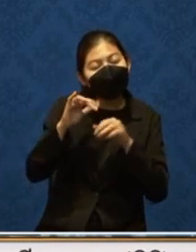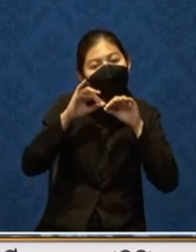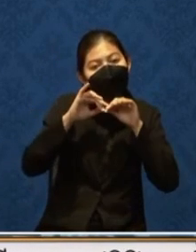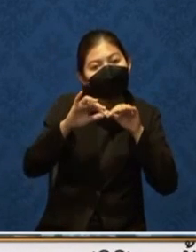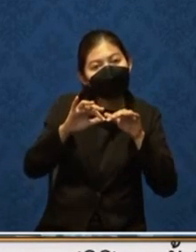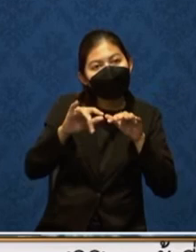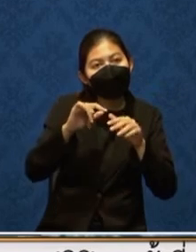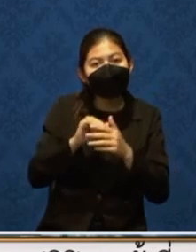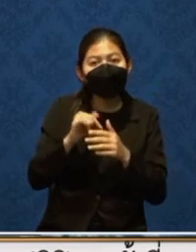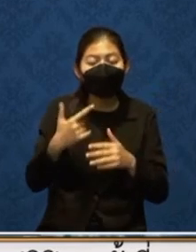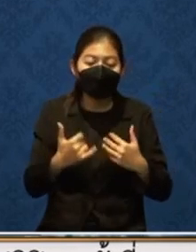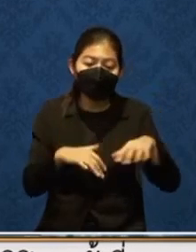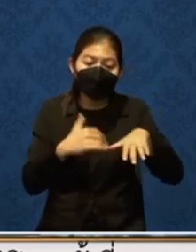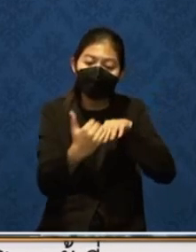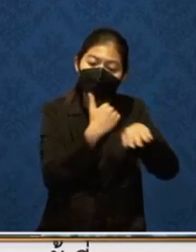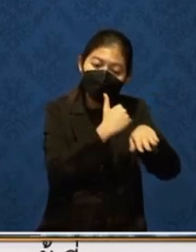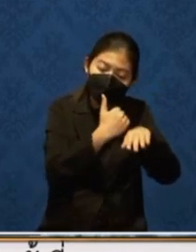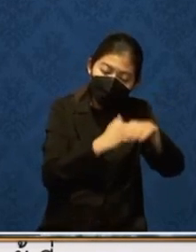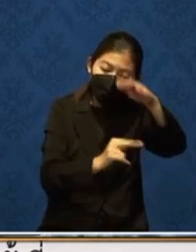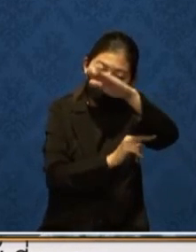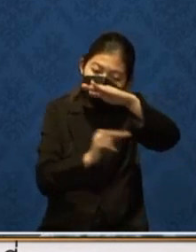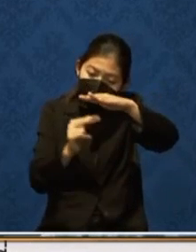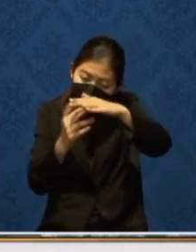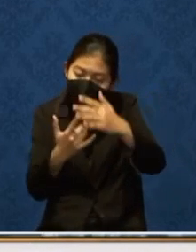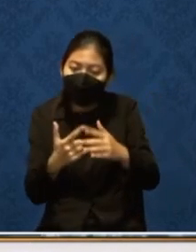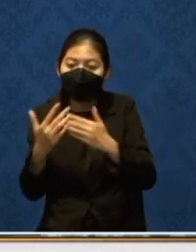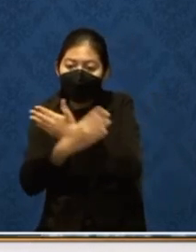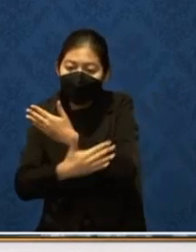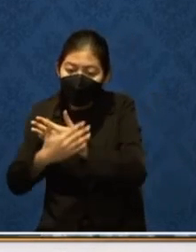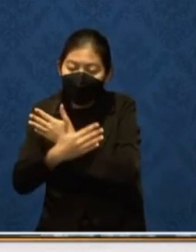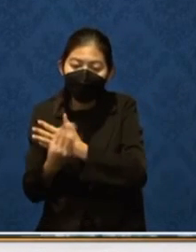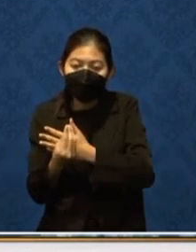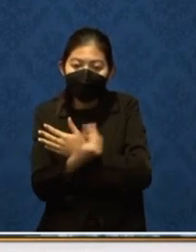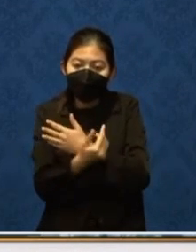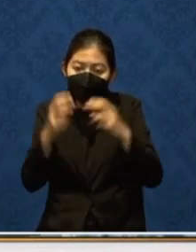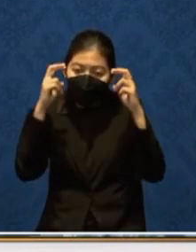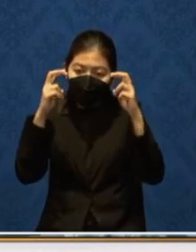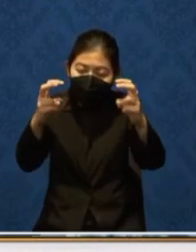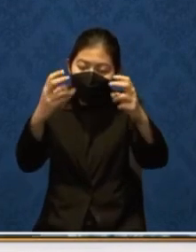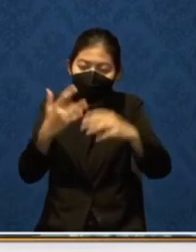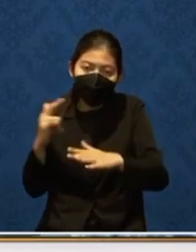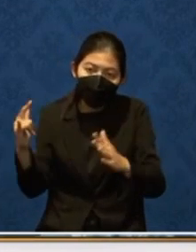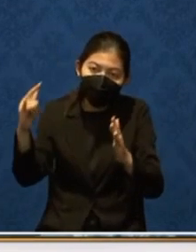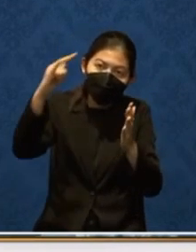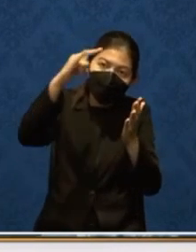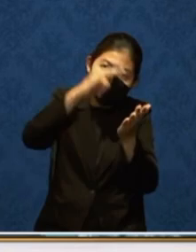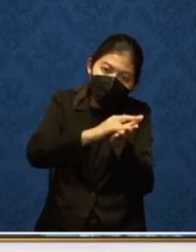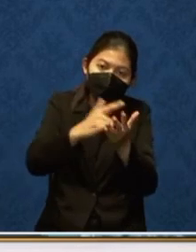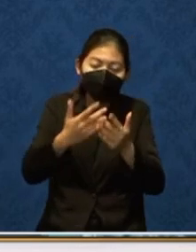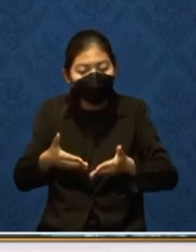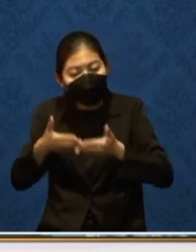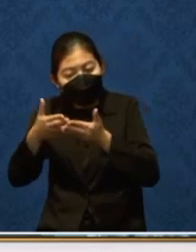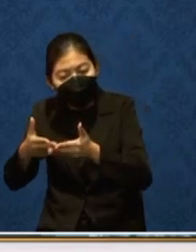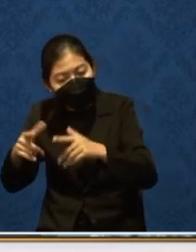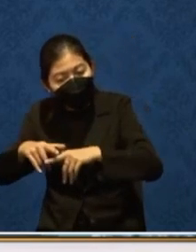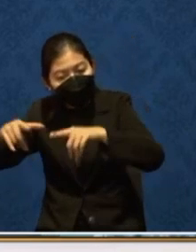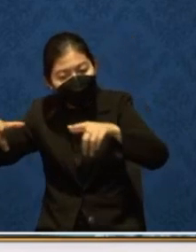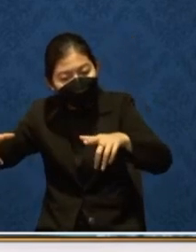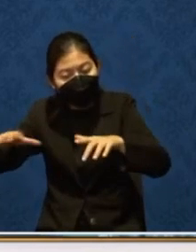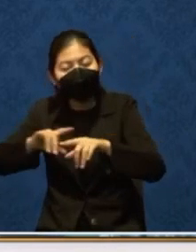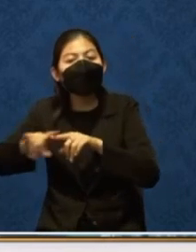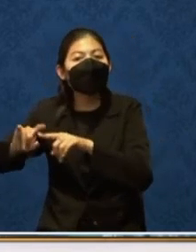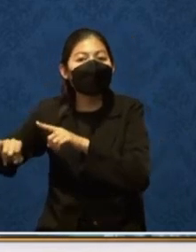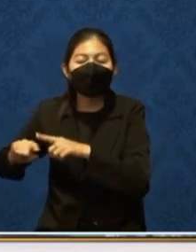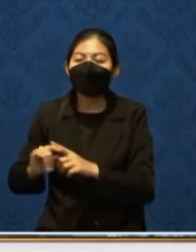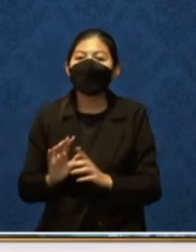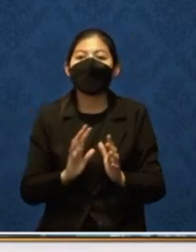ทำถนนทำ motorwayทำรางทำรถไฟความหะสูงทำเทล gouvernPOทำท่าเรือะไรต่ๆมากมายแต